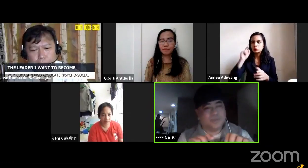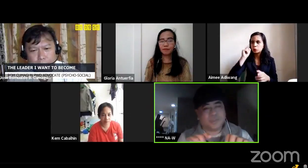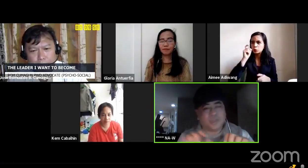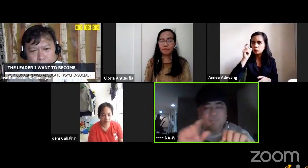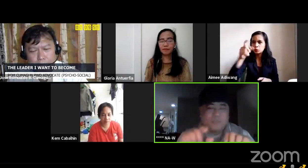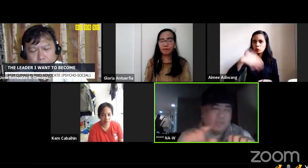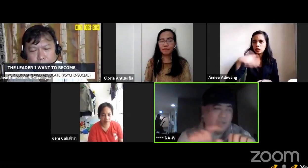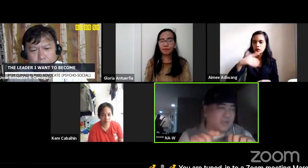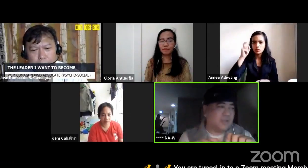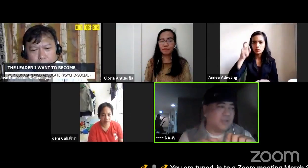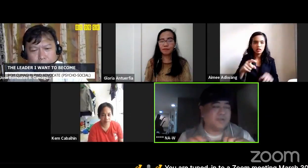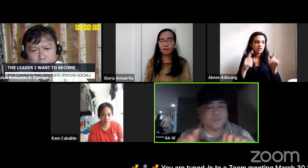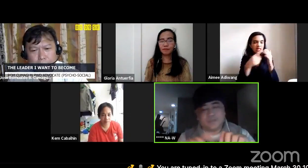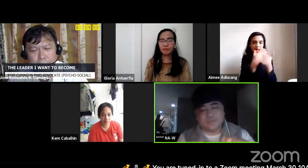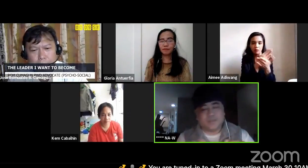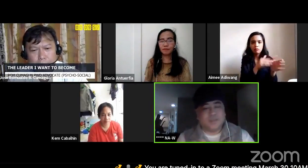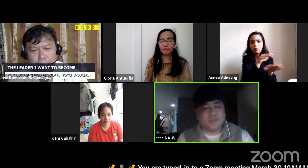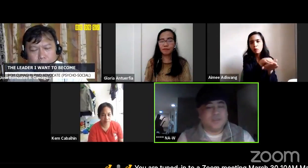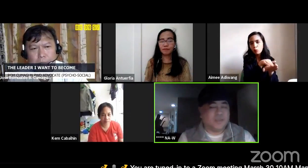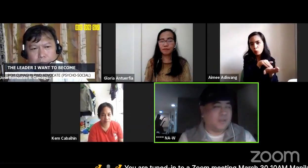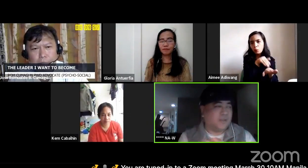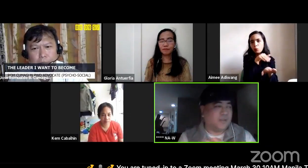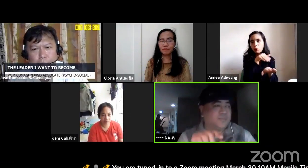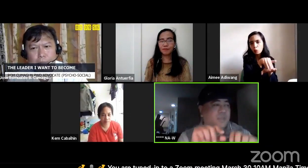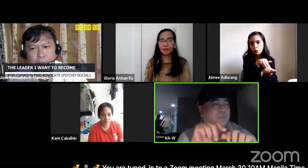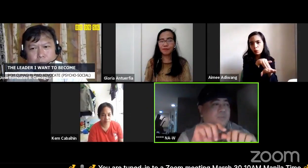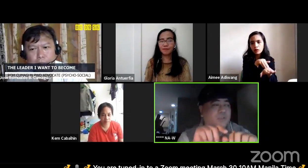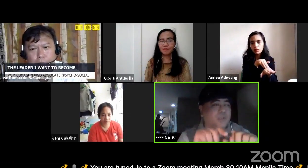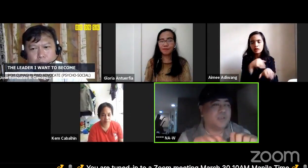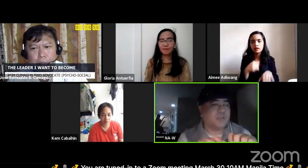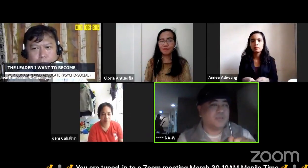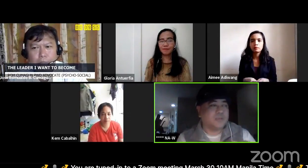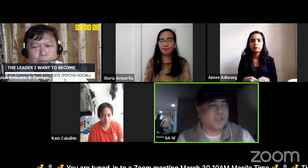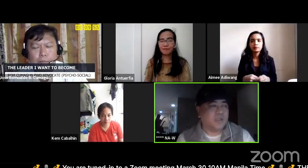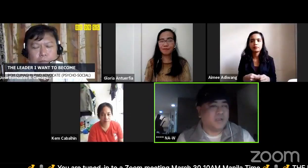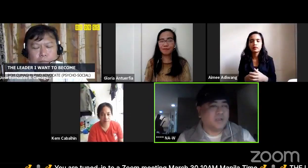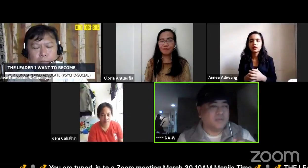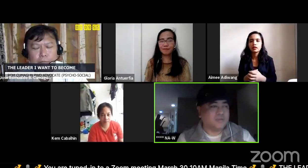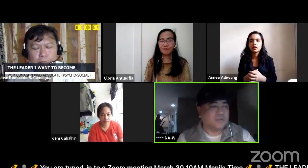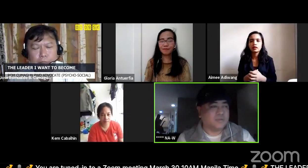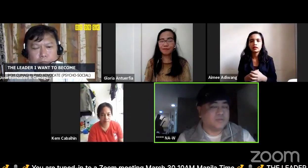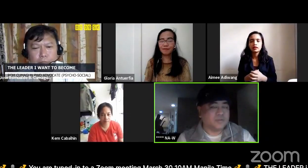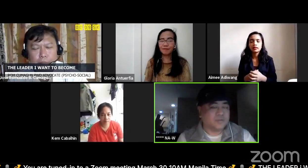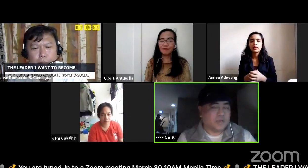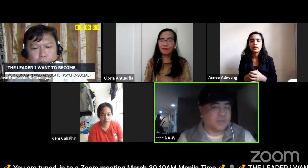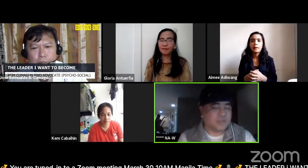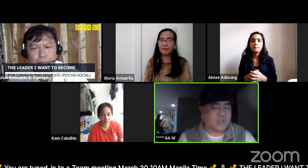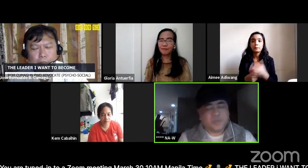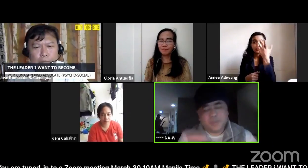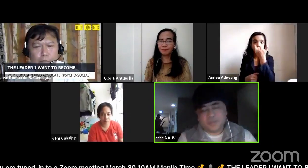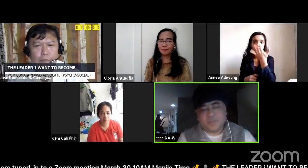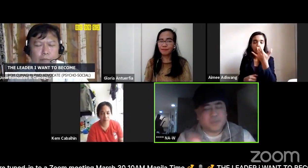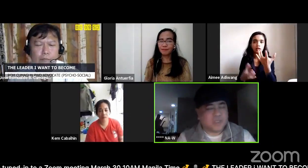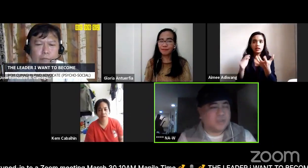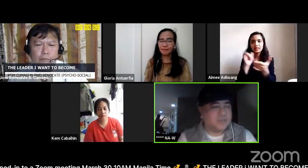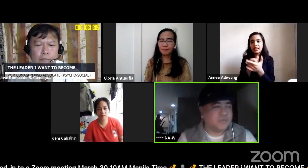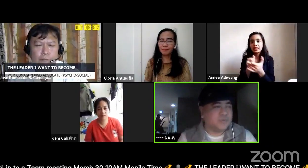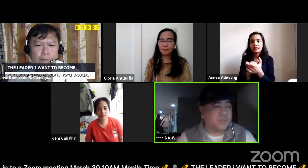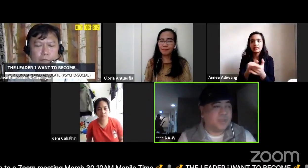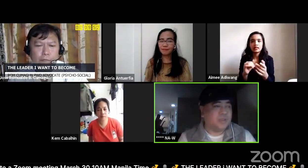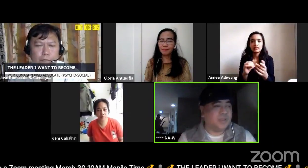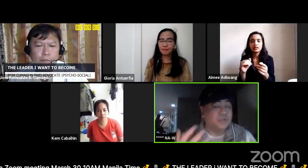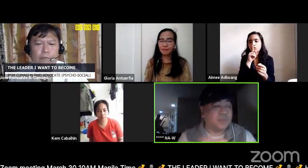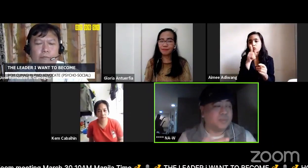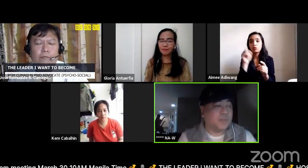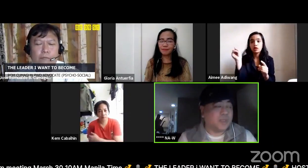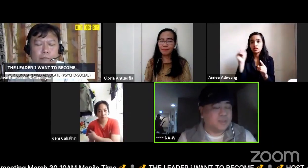mabilis, yung iba masyado mabagal, isa hindi dahil gusto sarili mo. I mean, the best analogy